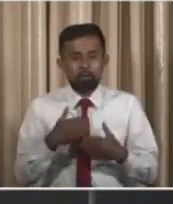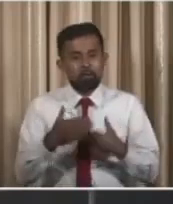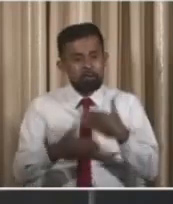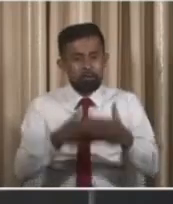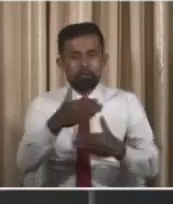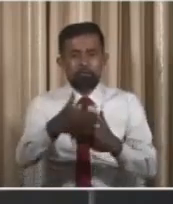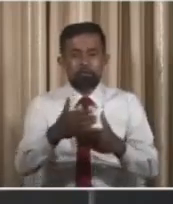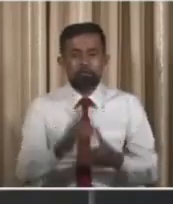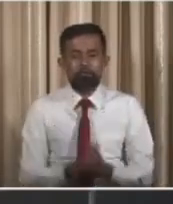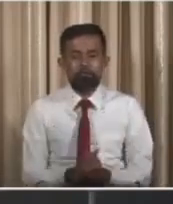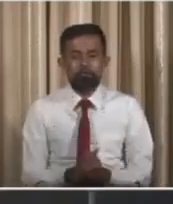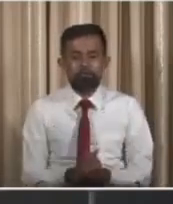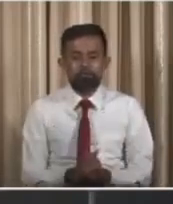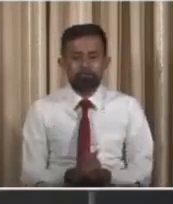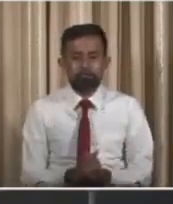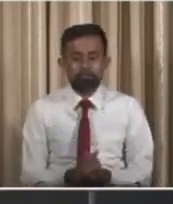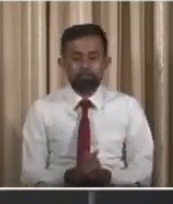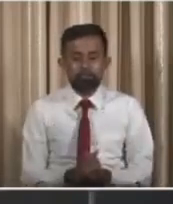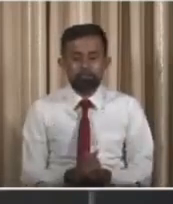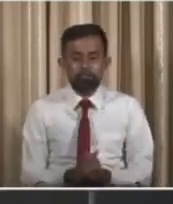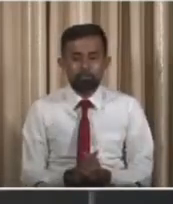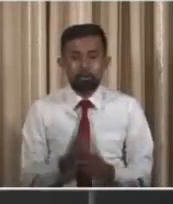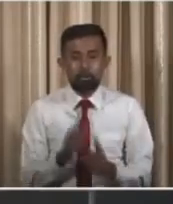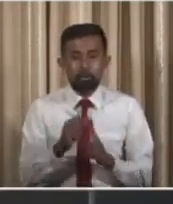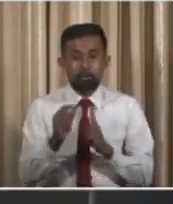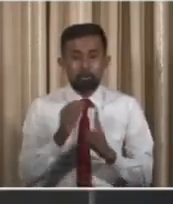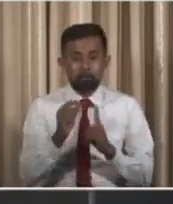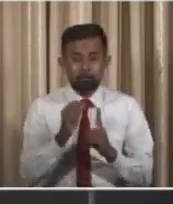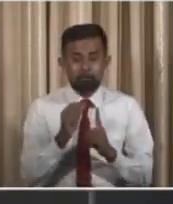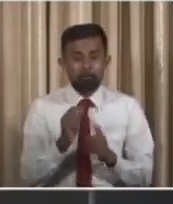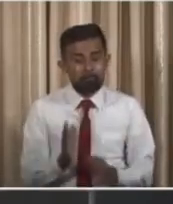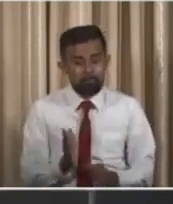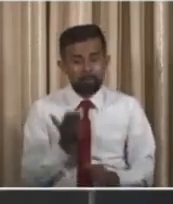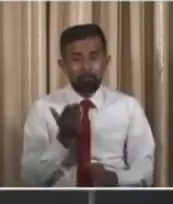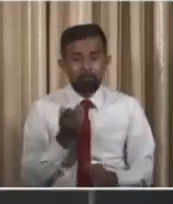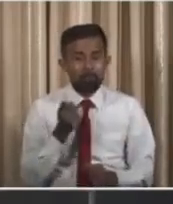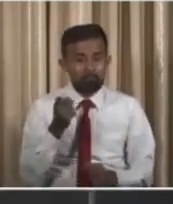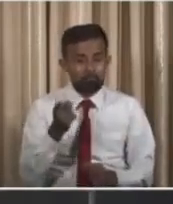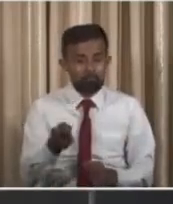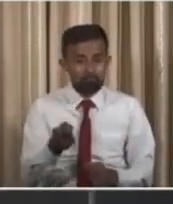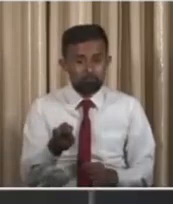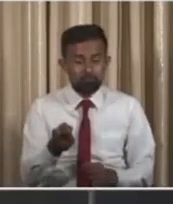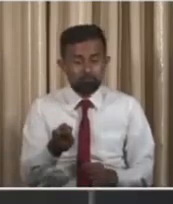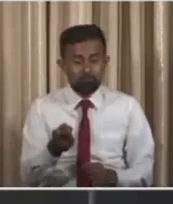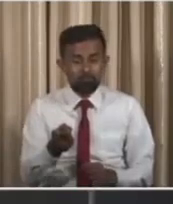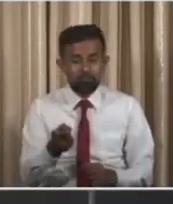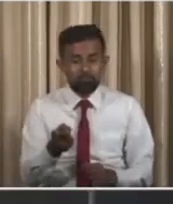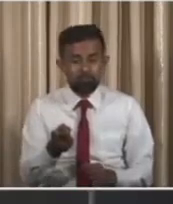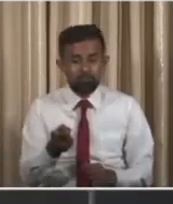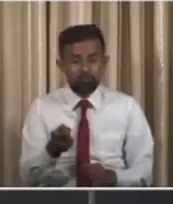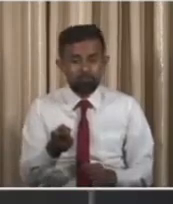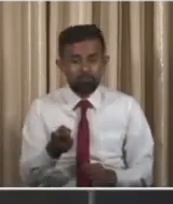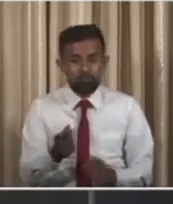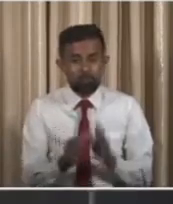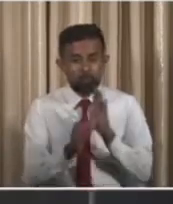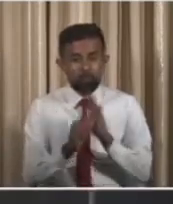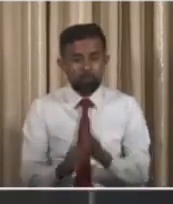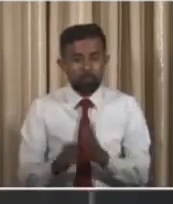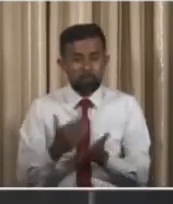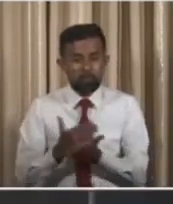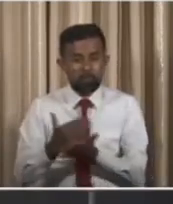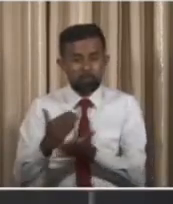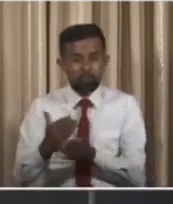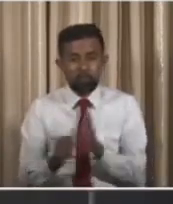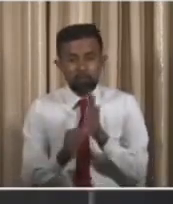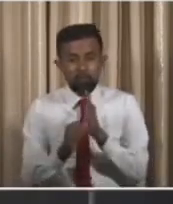keragan ya nawa. Ini ni sa parlimen tu visin make ata me kakuleng adala make